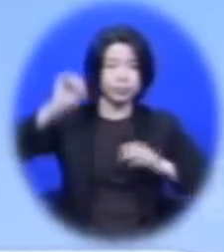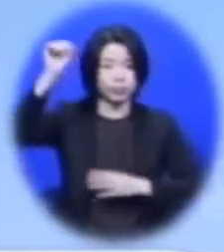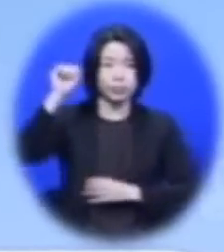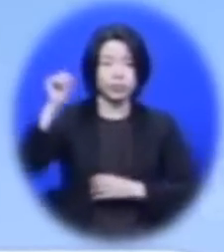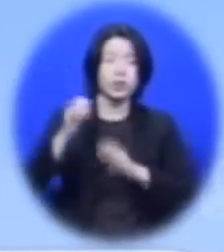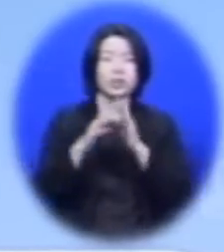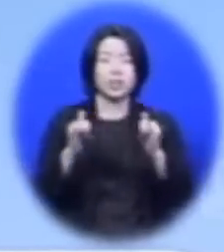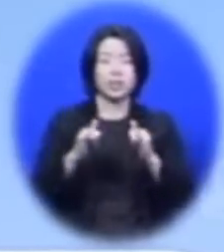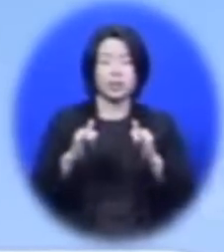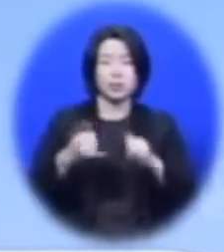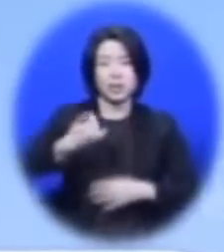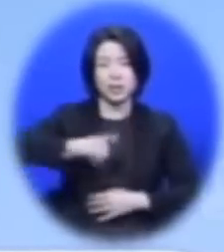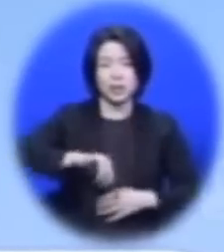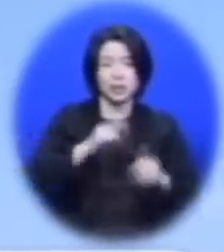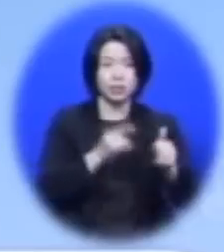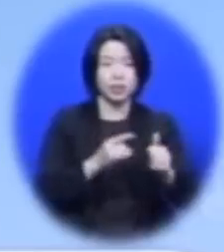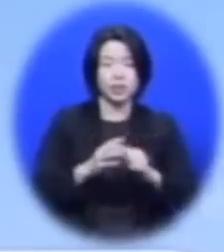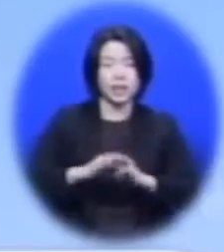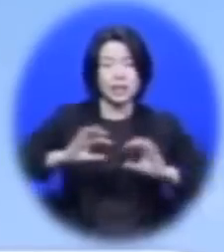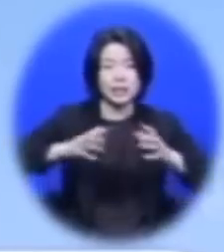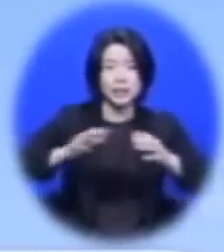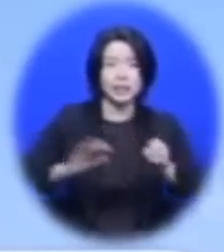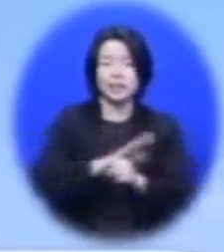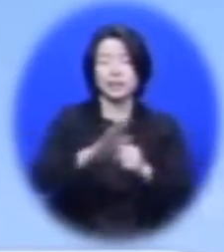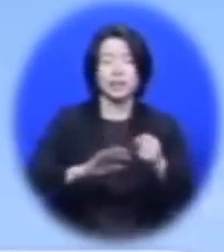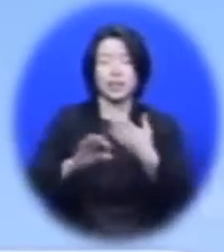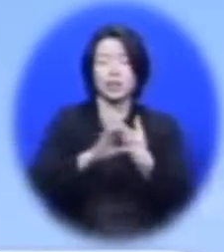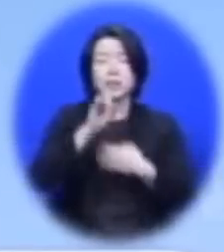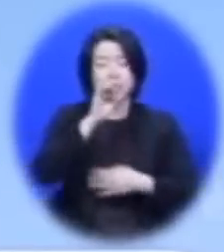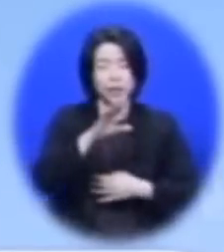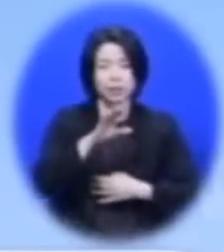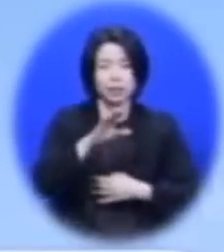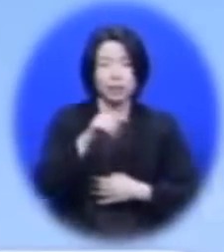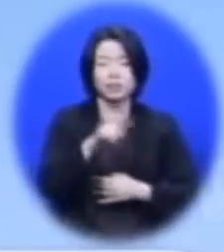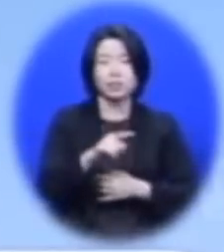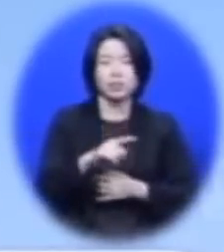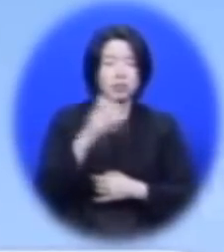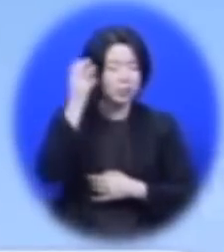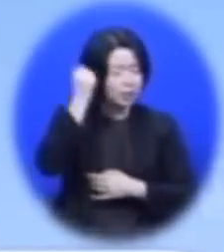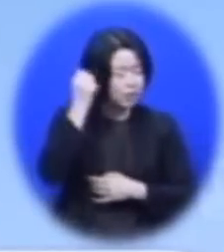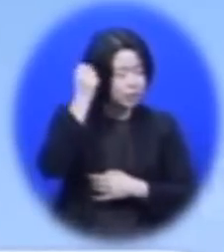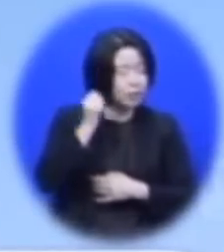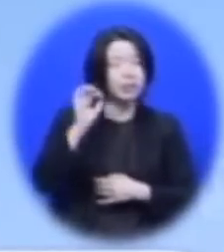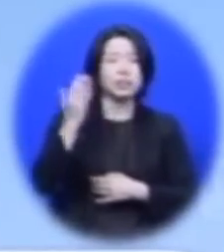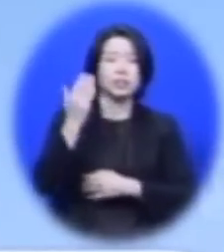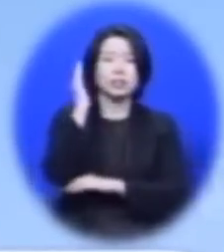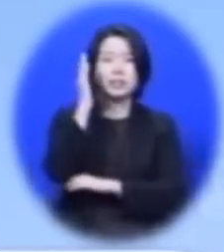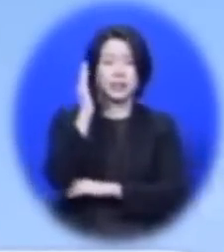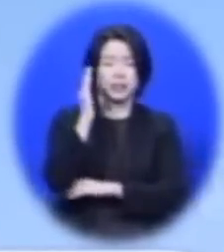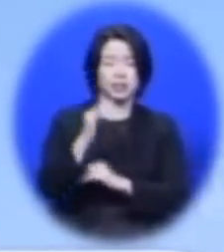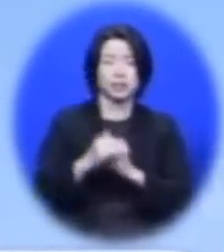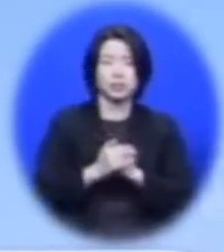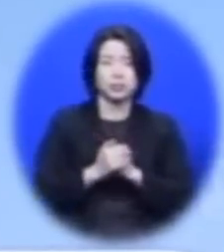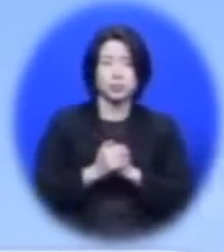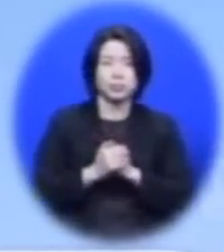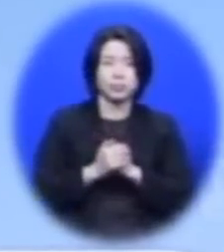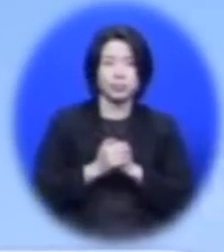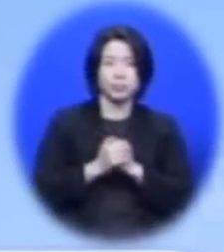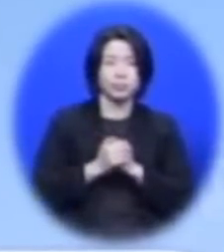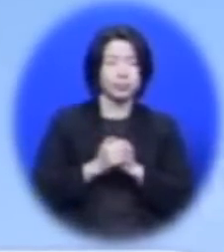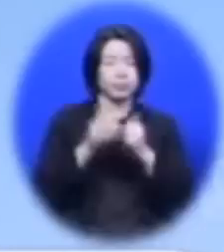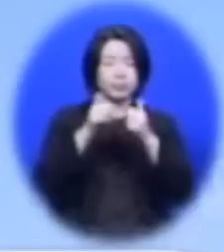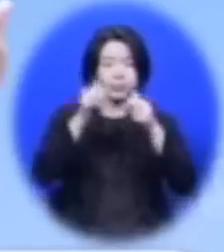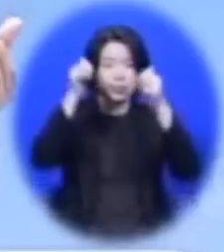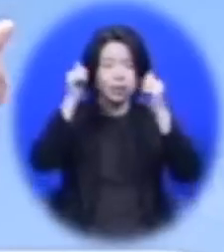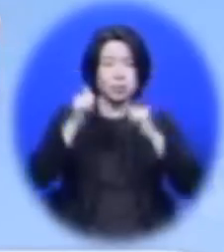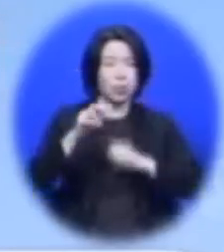자녀들에게 세상을 사랑하면 안 된다. 그건 정말 새겨들어야 될 이야기죠. 우상